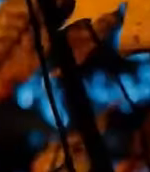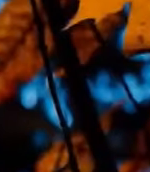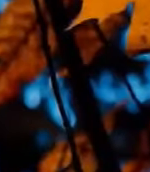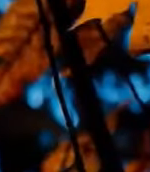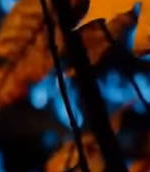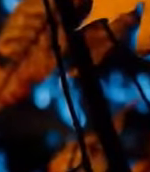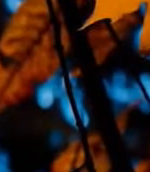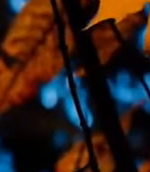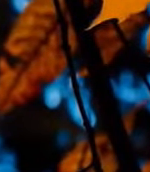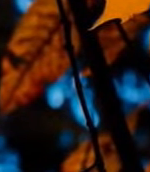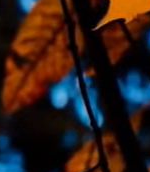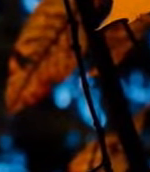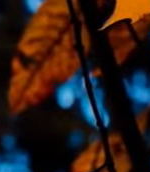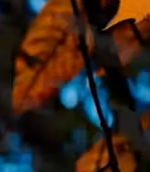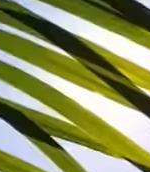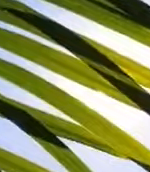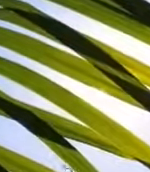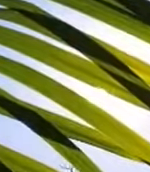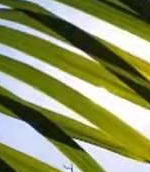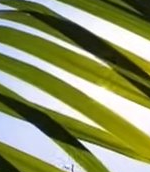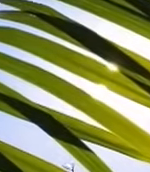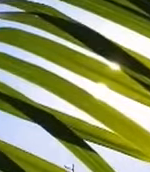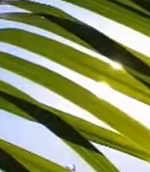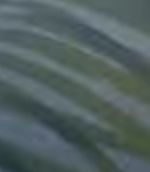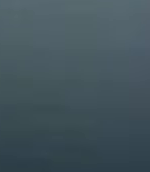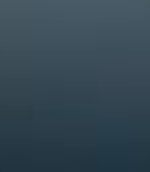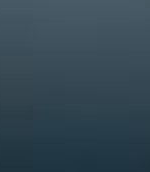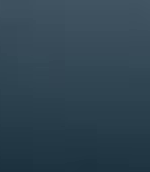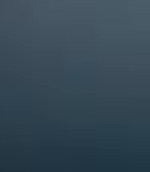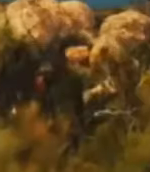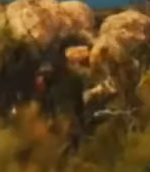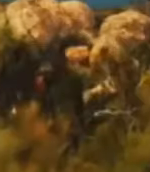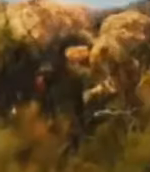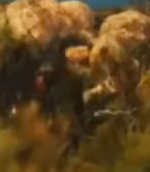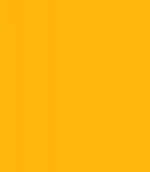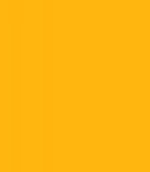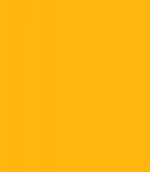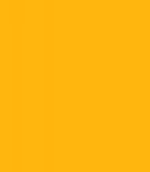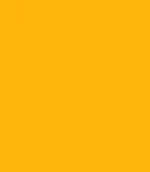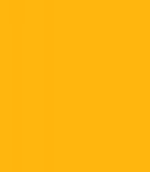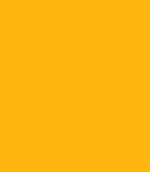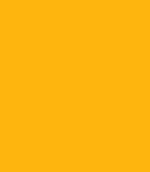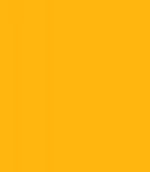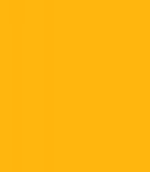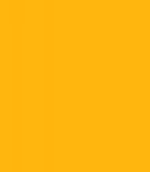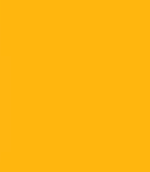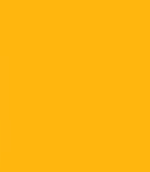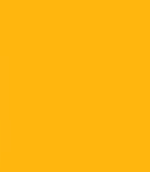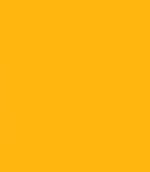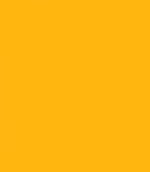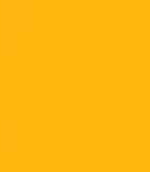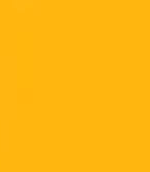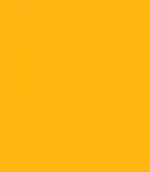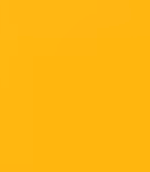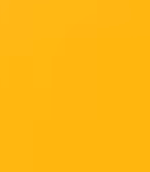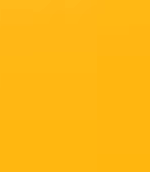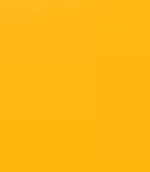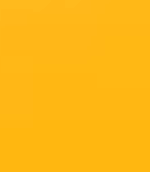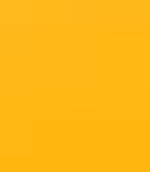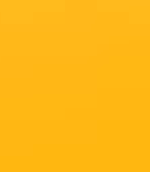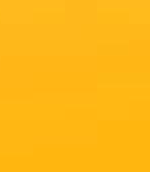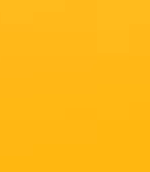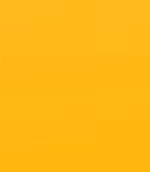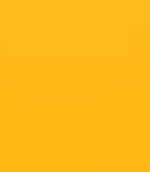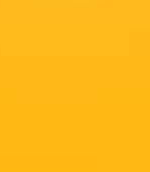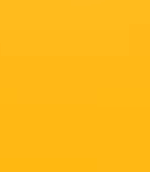Simo selitulu nilethelwa baka MTN Business. Noma simo selitulu sinjani, MTN Business ikhona kusita